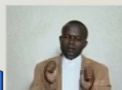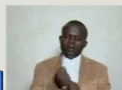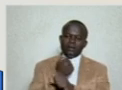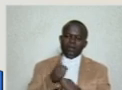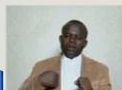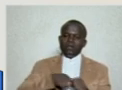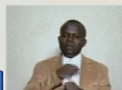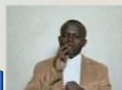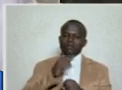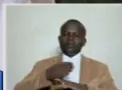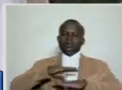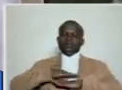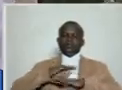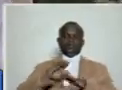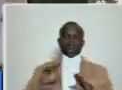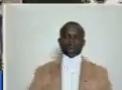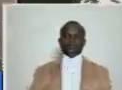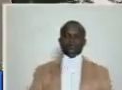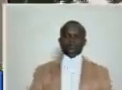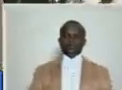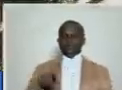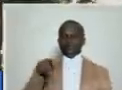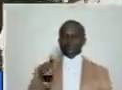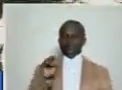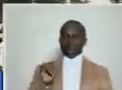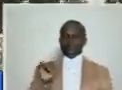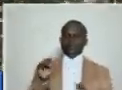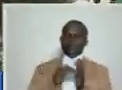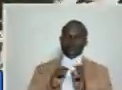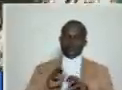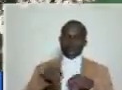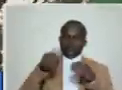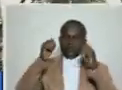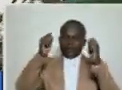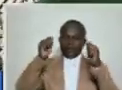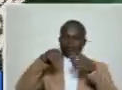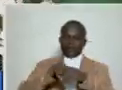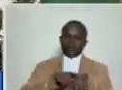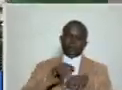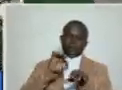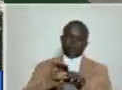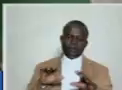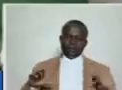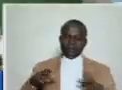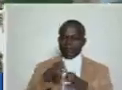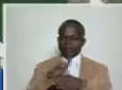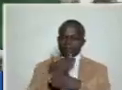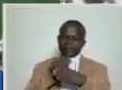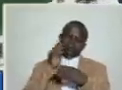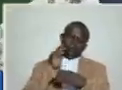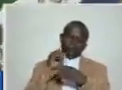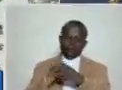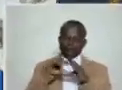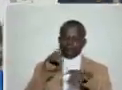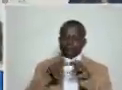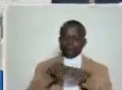yuko cyatunyuze. Ishyaka PDI rivuga ko ryiteguye kongera gutanga umukandida kuri uwo mwanya mu matora y'ihuro nyunguranabitekerezo ry'imitwe ya politiki